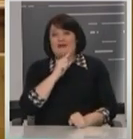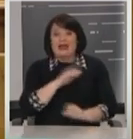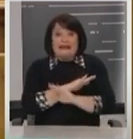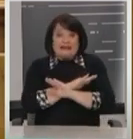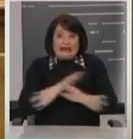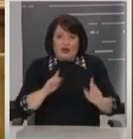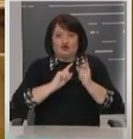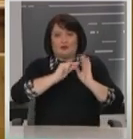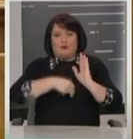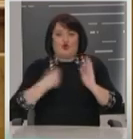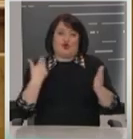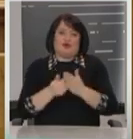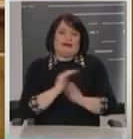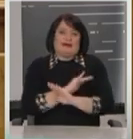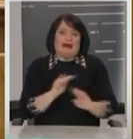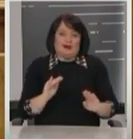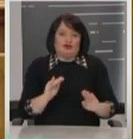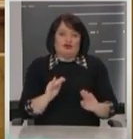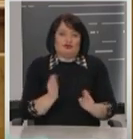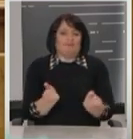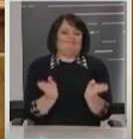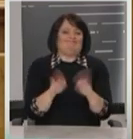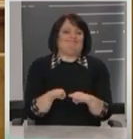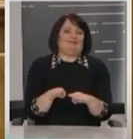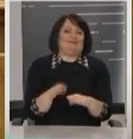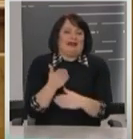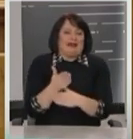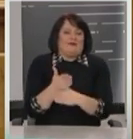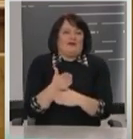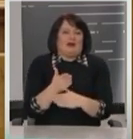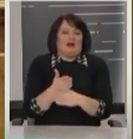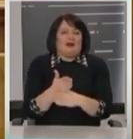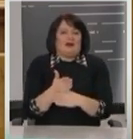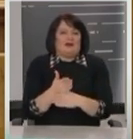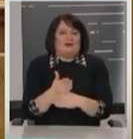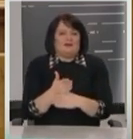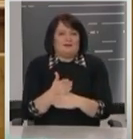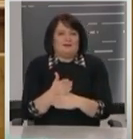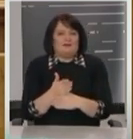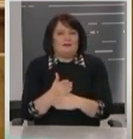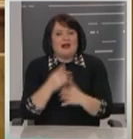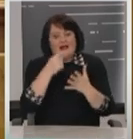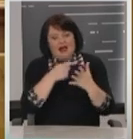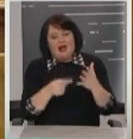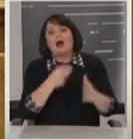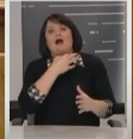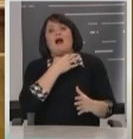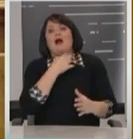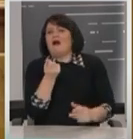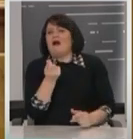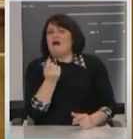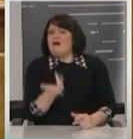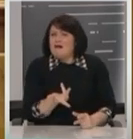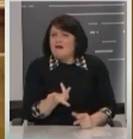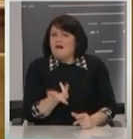μνημονίων, αφού θα κρύβατε στην πιστωτική γραμμή τα απαραίτητα χρήματα για την κάλυψη